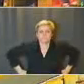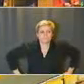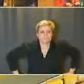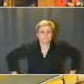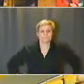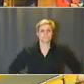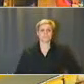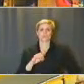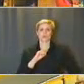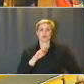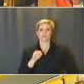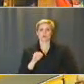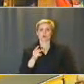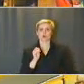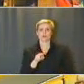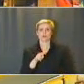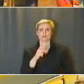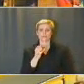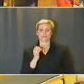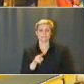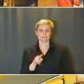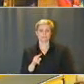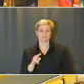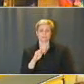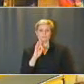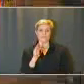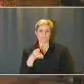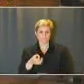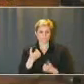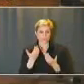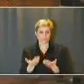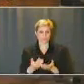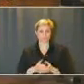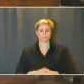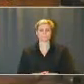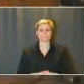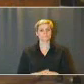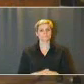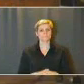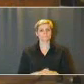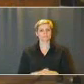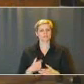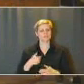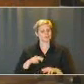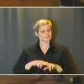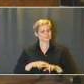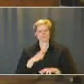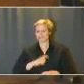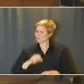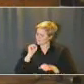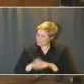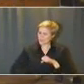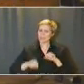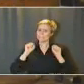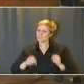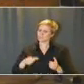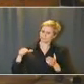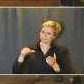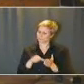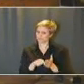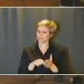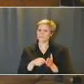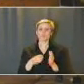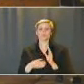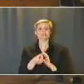Kastensen, Folkpartiet som har ordet. Varsågod, Anna-Karin. Jag kände mig tvungen att trycka på knappen därför att ni